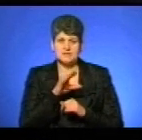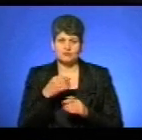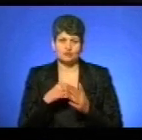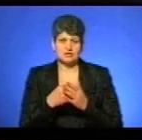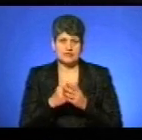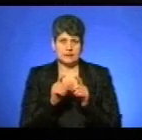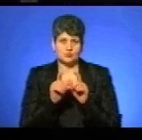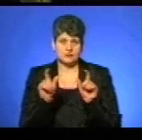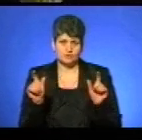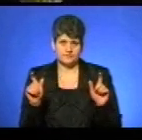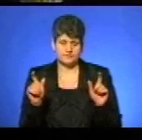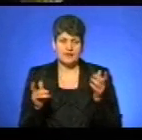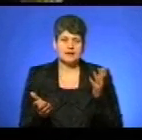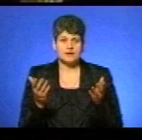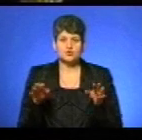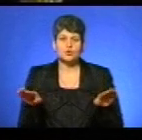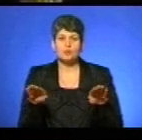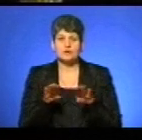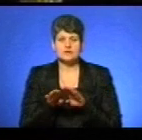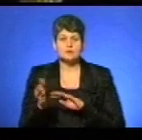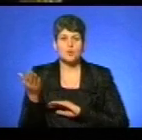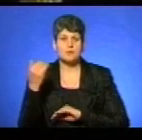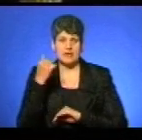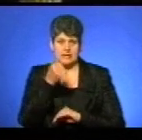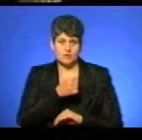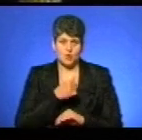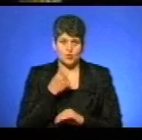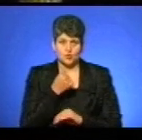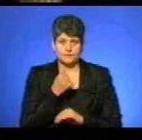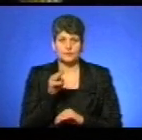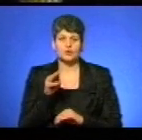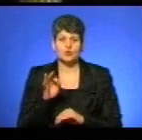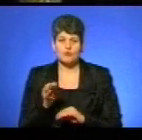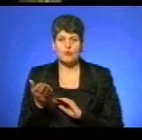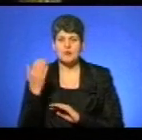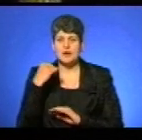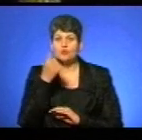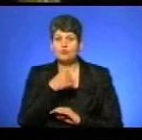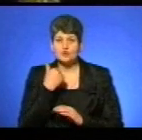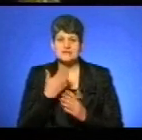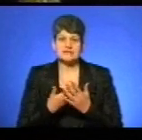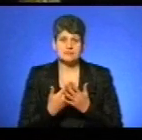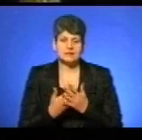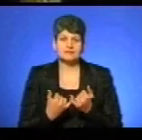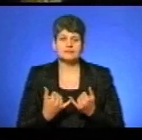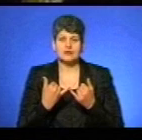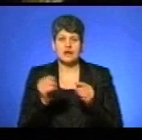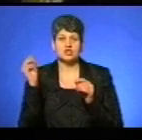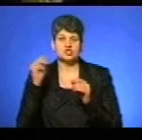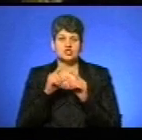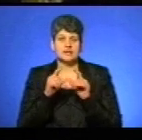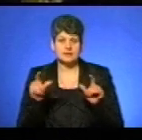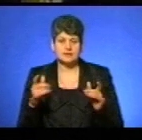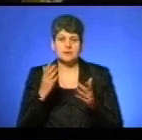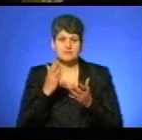бюджетних установ. І якщо порівнювати з попереднім роком, то в попередньому році, наприклад, для шкіл ми